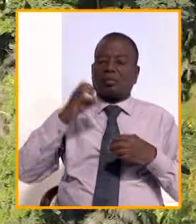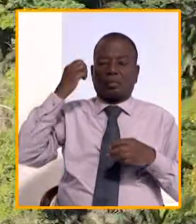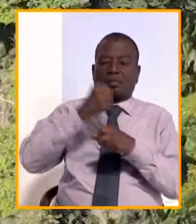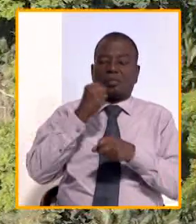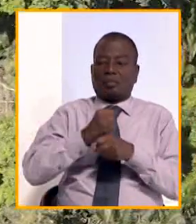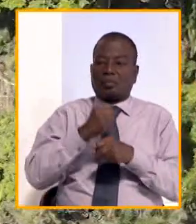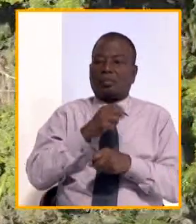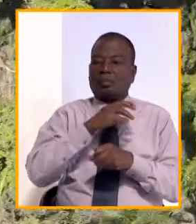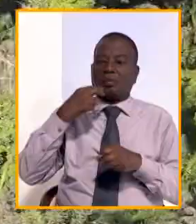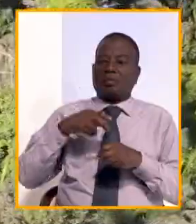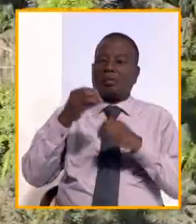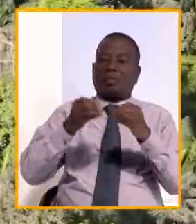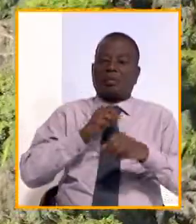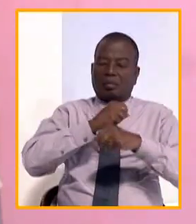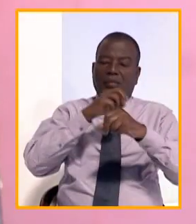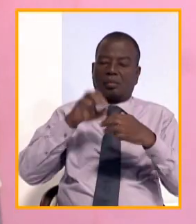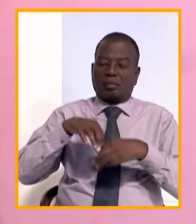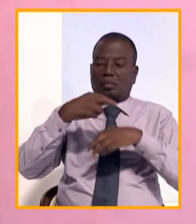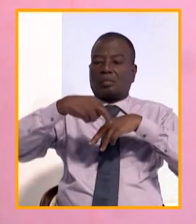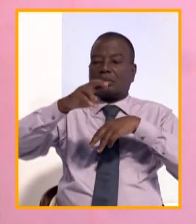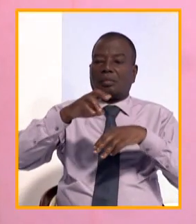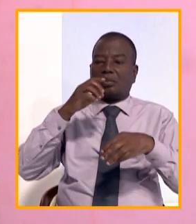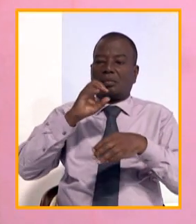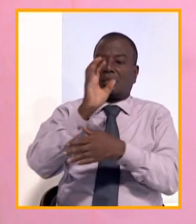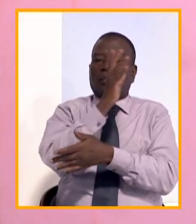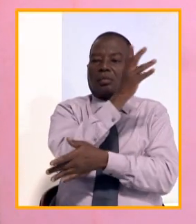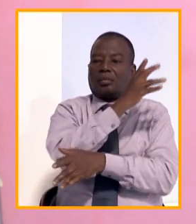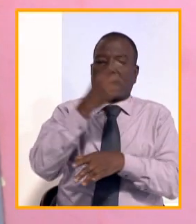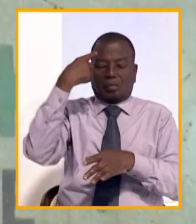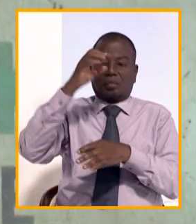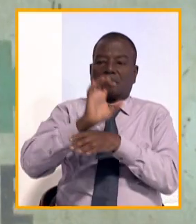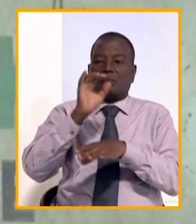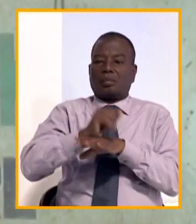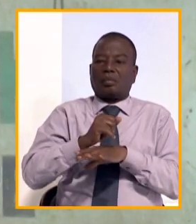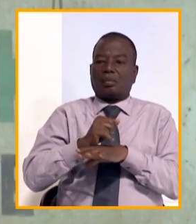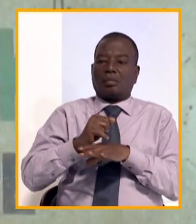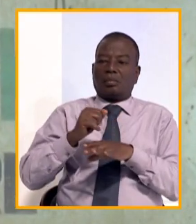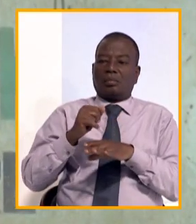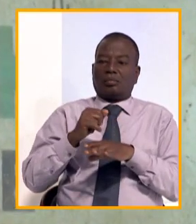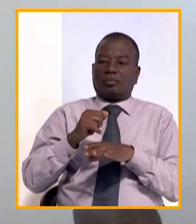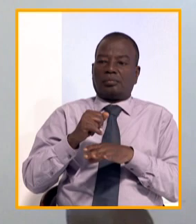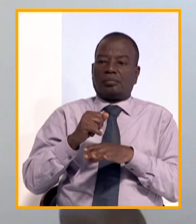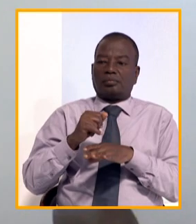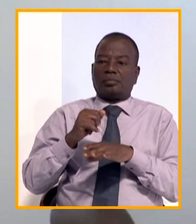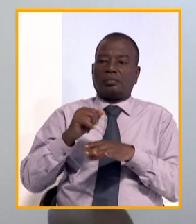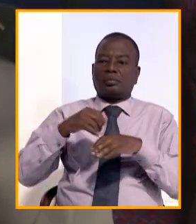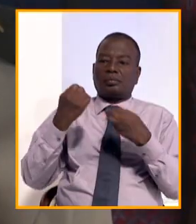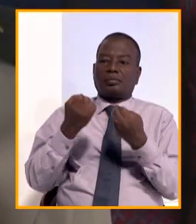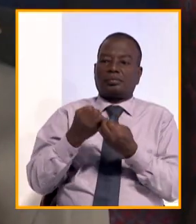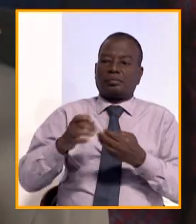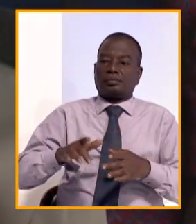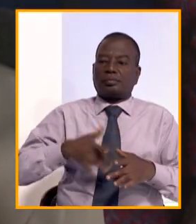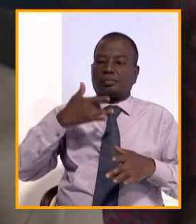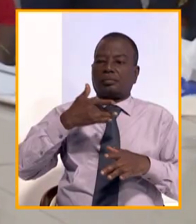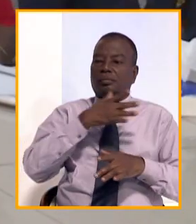pour assurer la protection et la restauration d'une forêt ô combien symbolique pour la Côte d'Ivoire. Un atelier pour informer, sensibiliser et